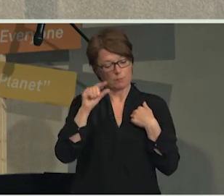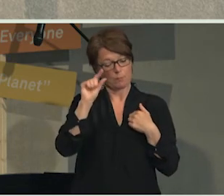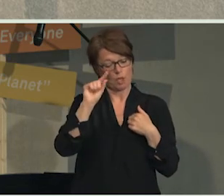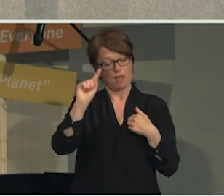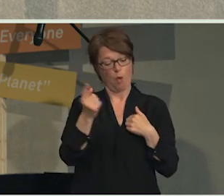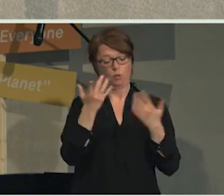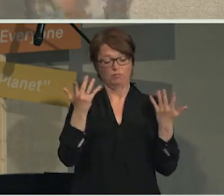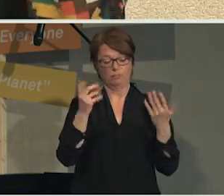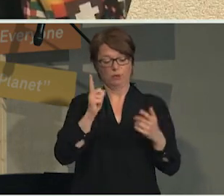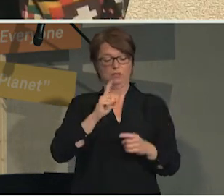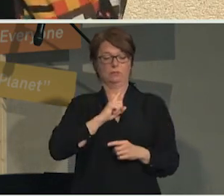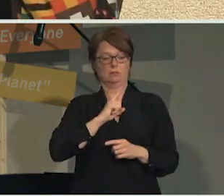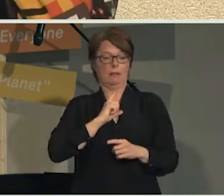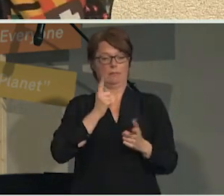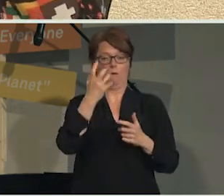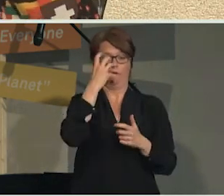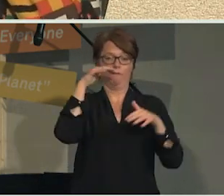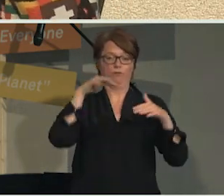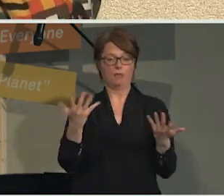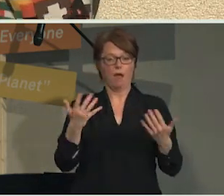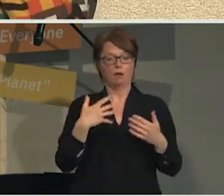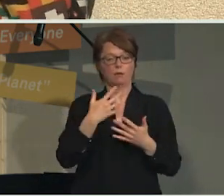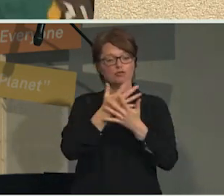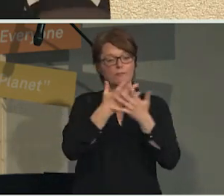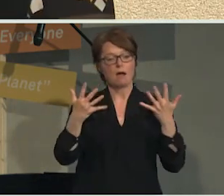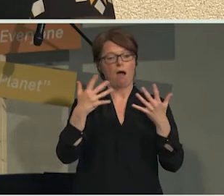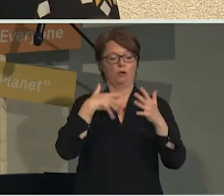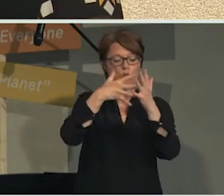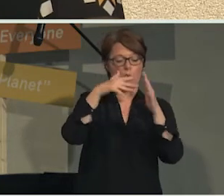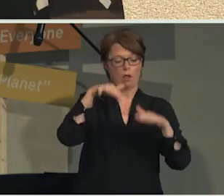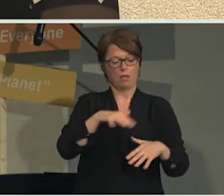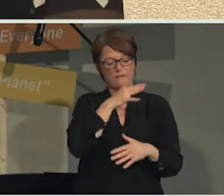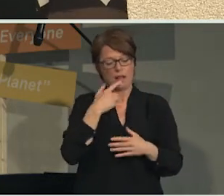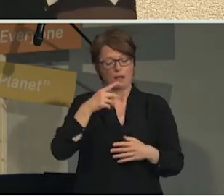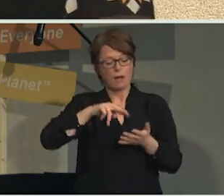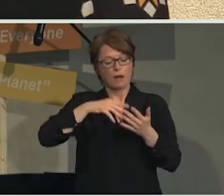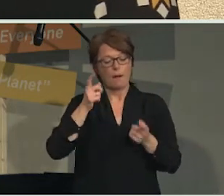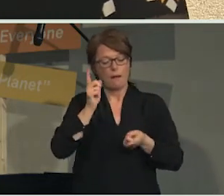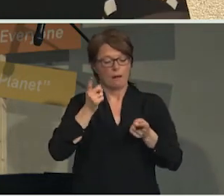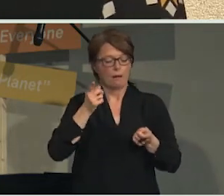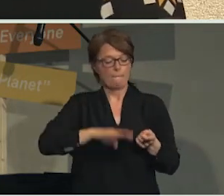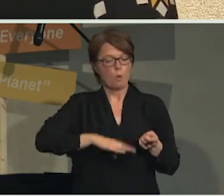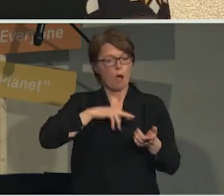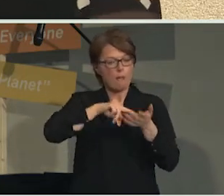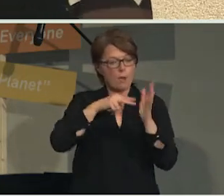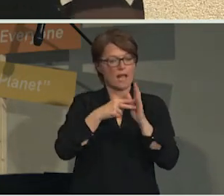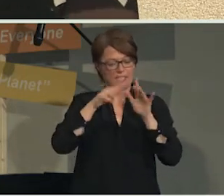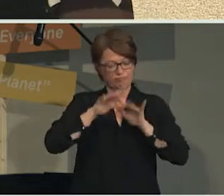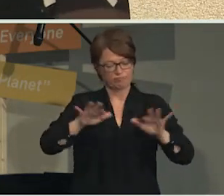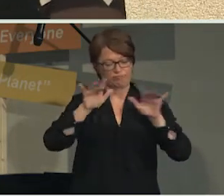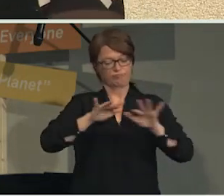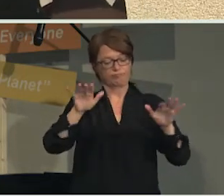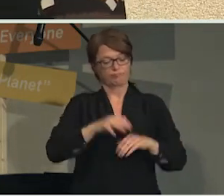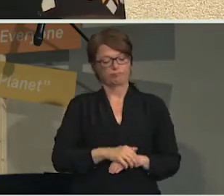dafür zu bieten, ihre Kränkungen als politische Waffe einzusetzen. Alles Zitate in der vergangenen Woche